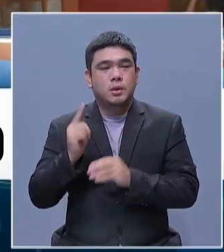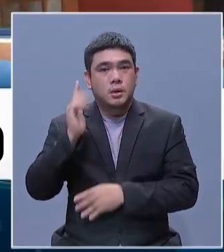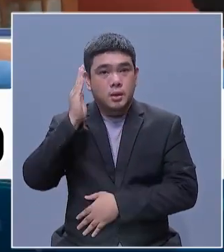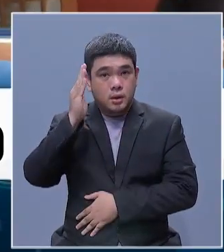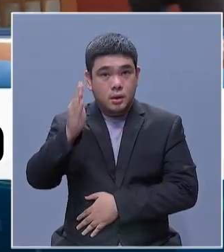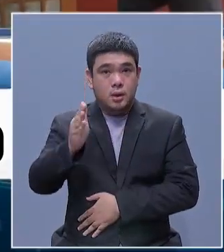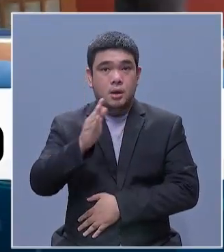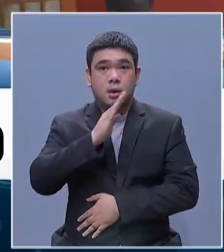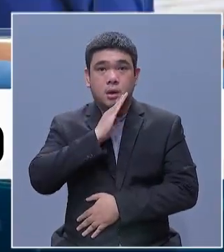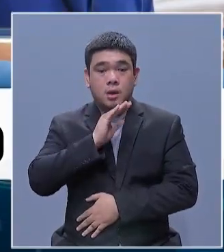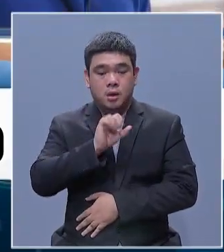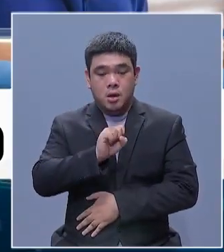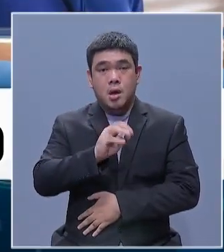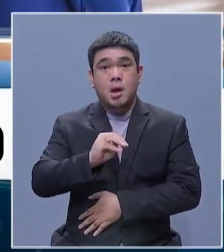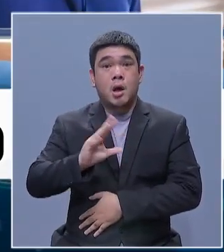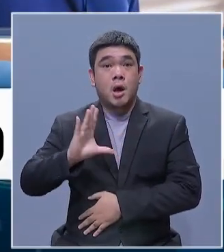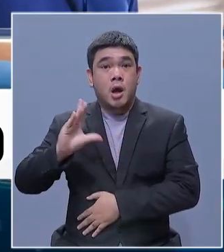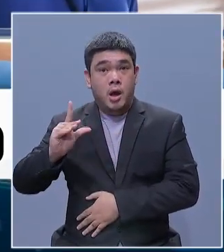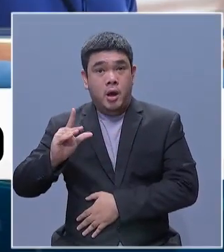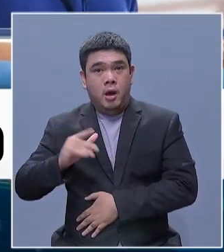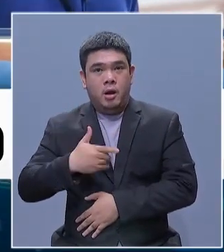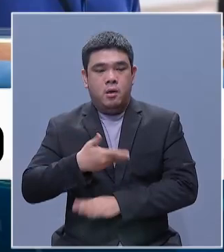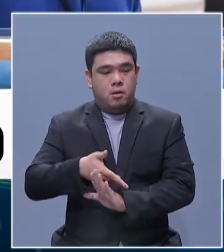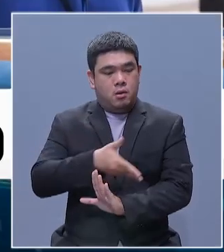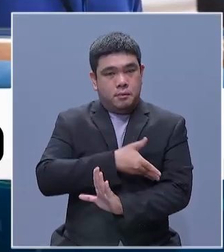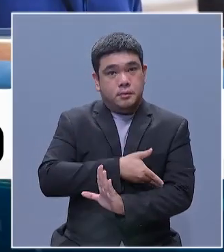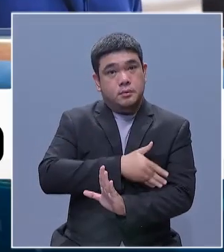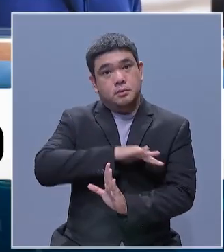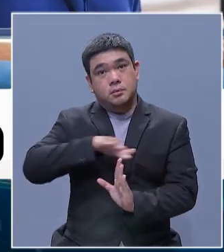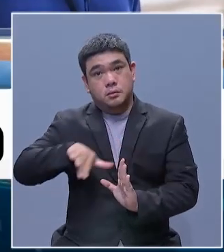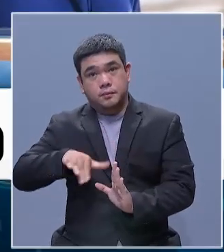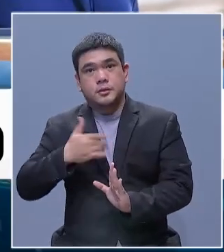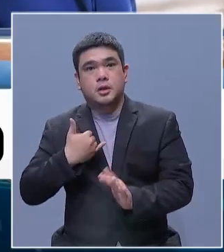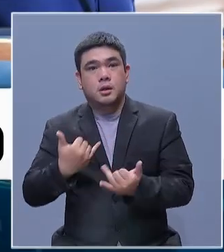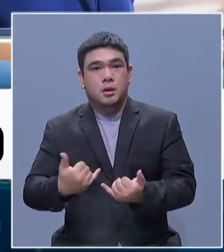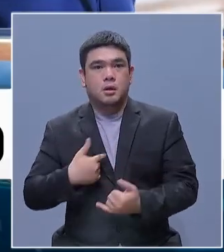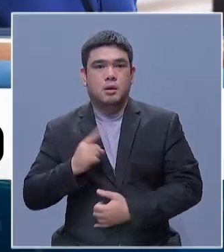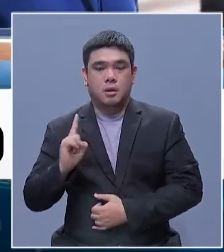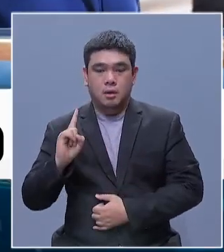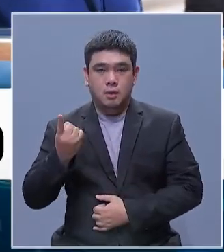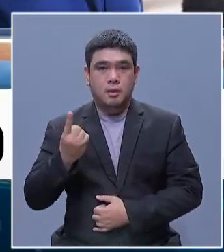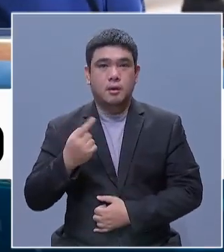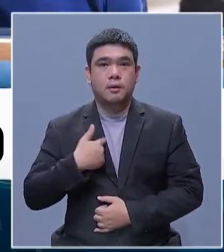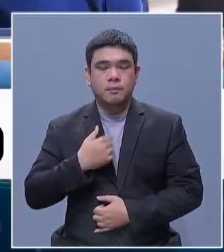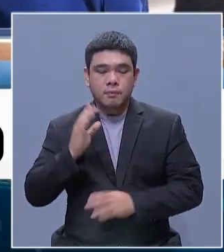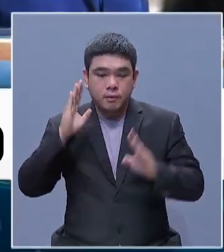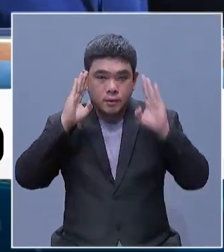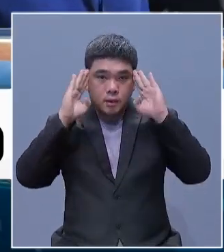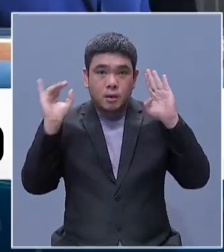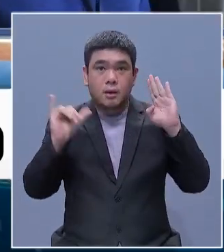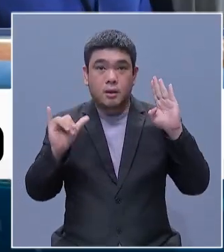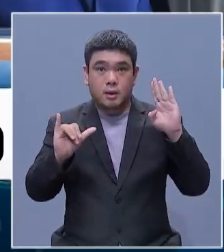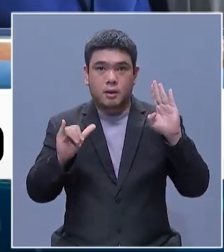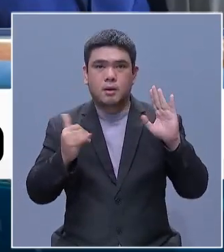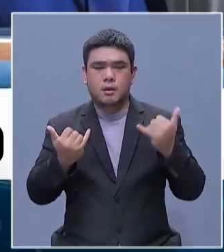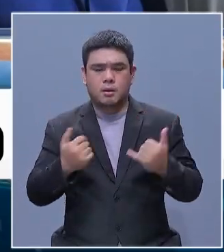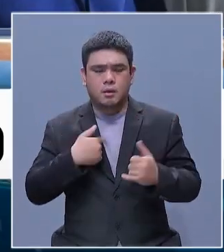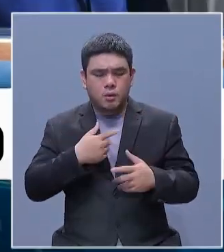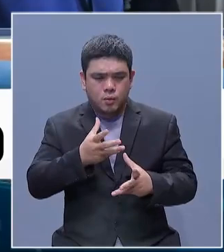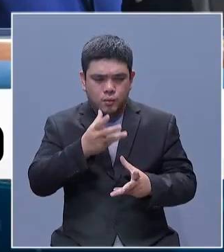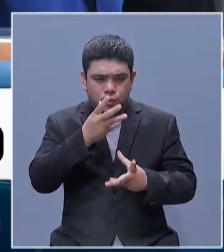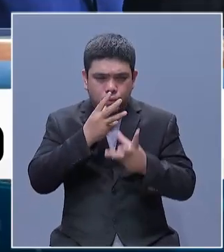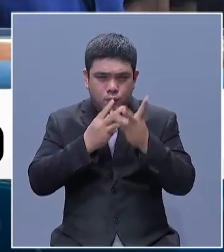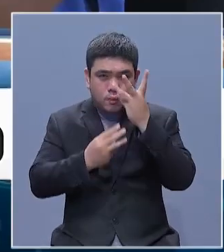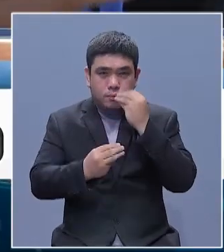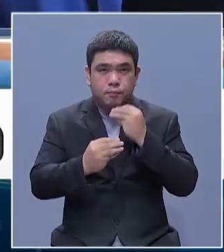ที่มาที่ไปของสมช.ซึ่งท่านนายกบอกว่าคือตัวเองก็ใหม่กับเรื่องนี้ใหม่กับวงประชุมนี้ก็ต้องทำความเข้าใ